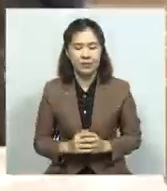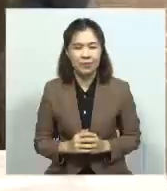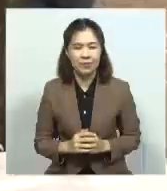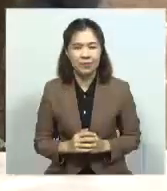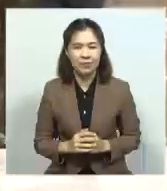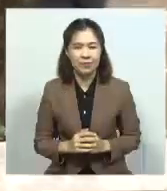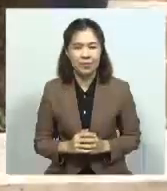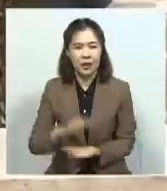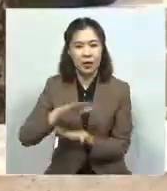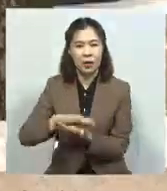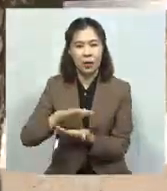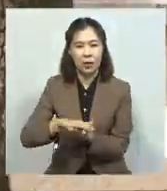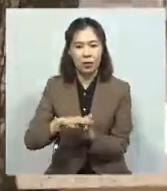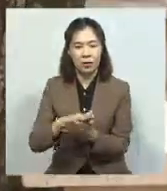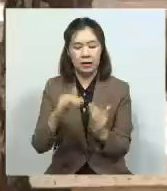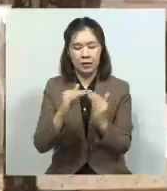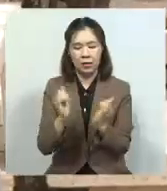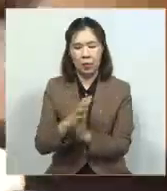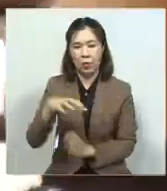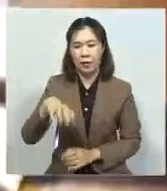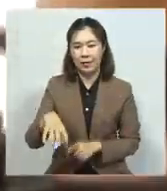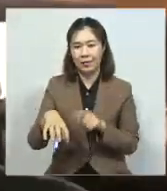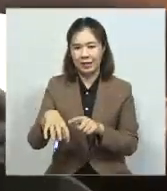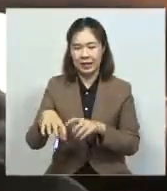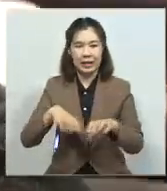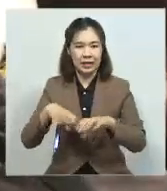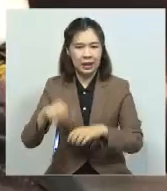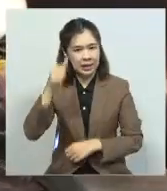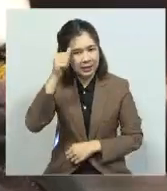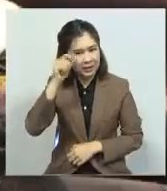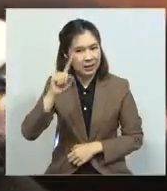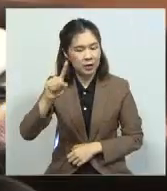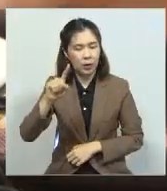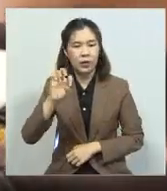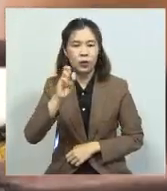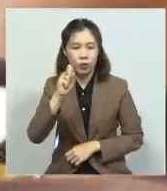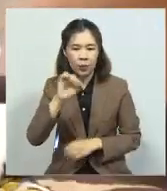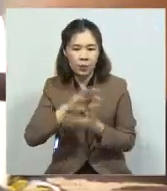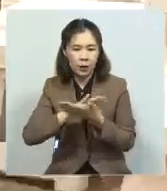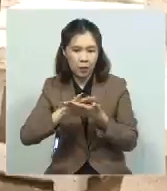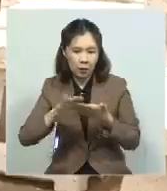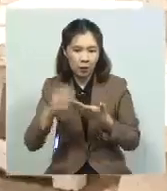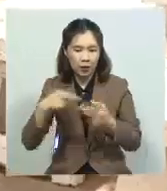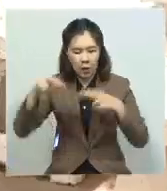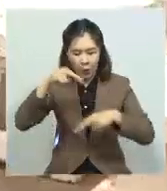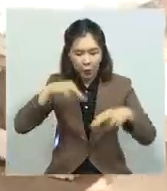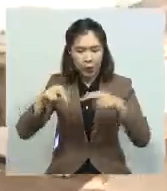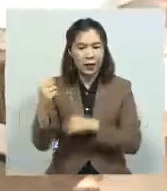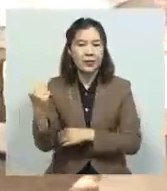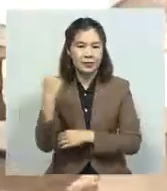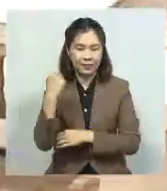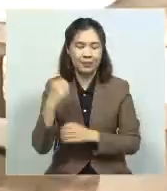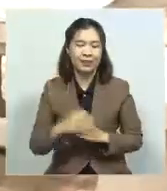ส่วนบรรยากาศภายในโรงเรียนมัธยมวัดสิงห์ซึ่งวันนี้ก็จัดสอบอีก1วันก็เป็นไปด้วยความเรียบร้อยนะคะมีการรักษาความปลอดภัยอย่างเต็ม